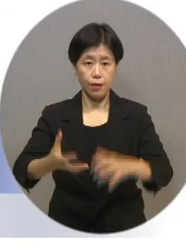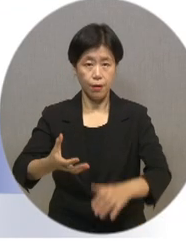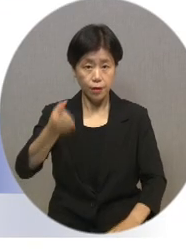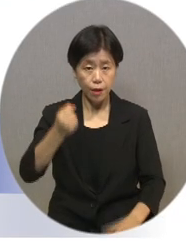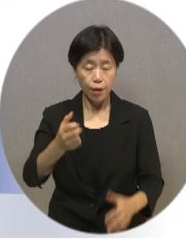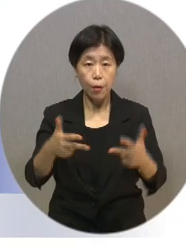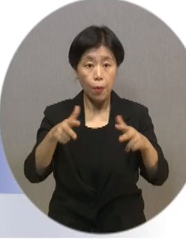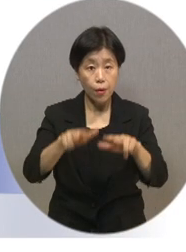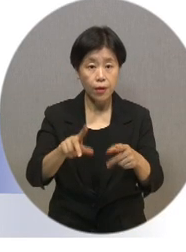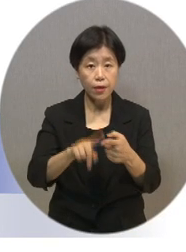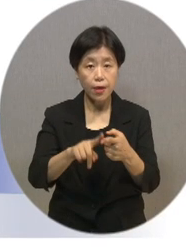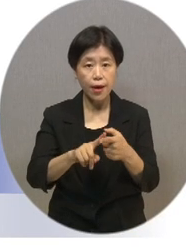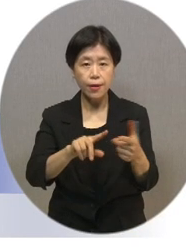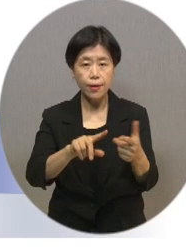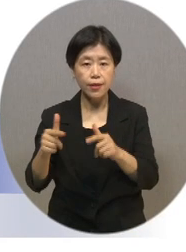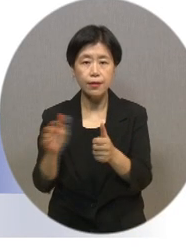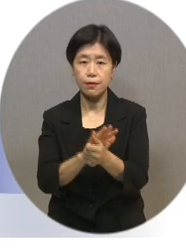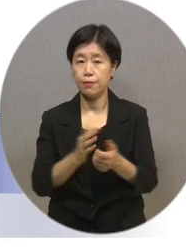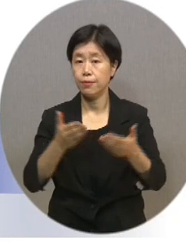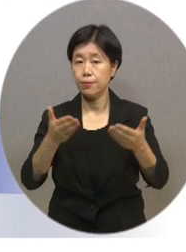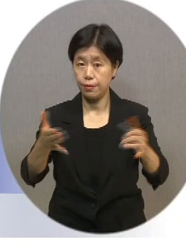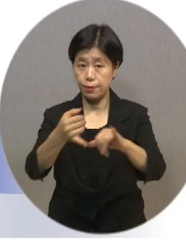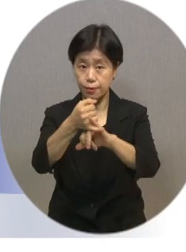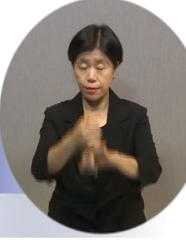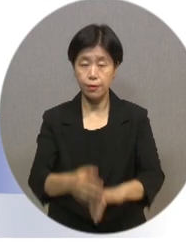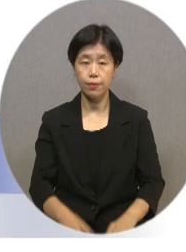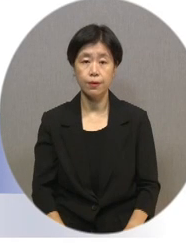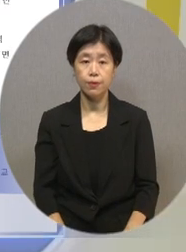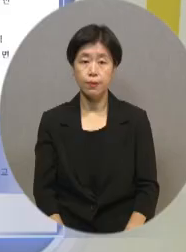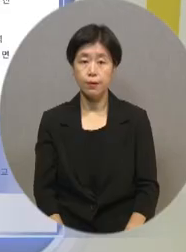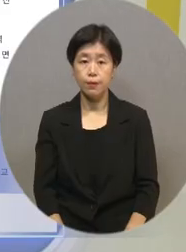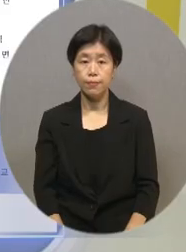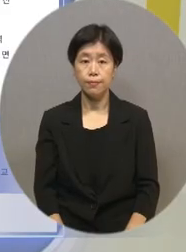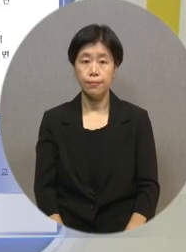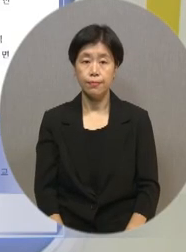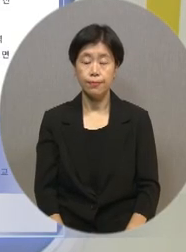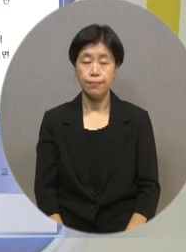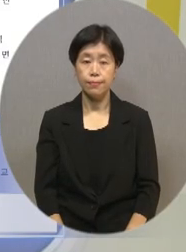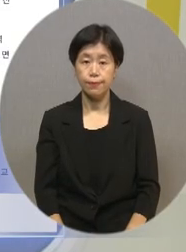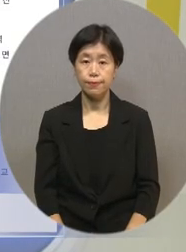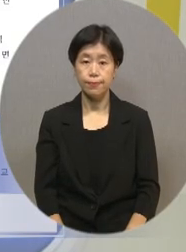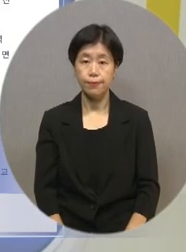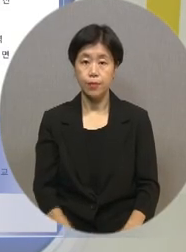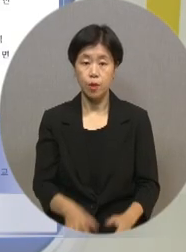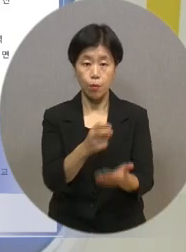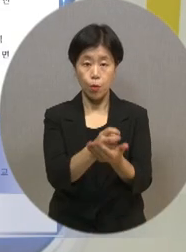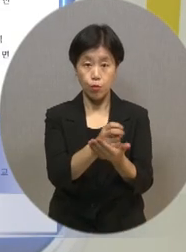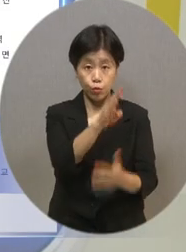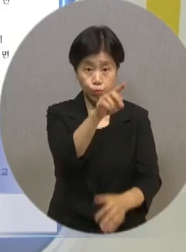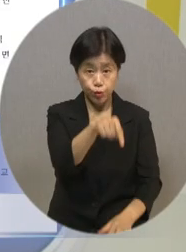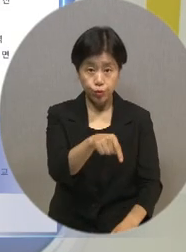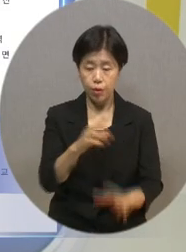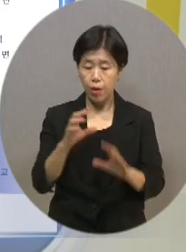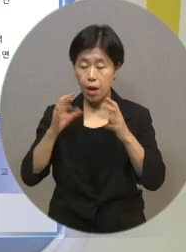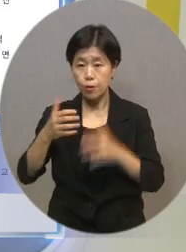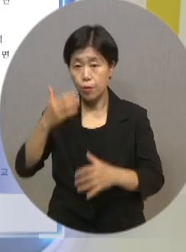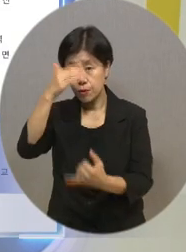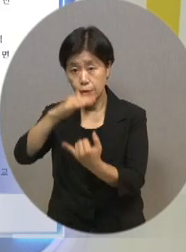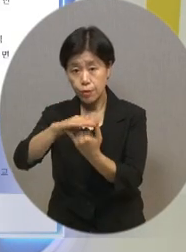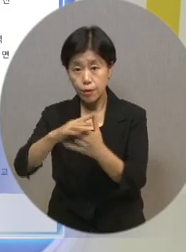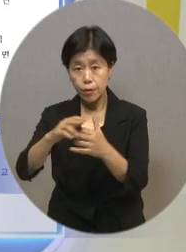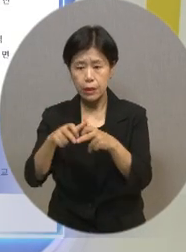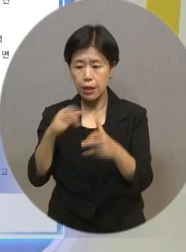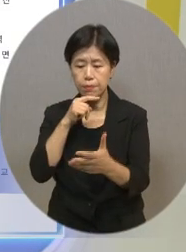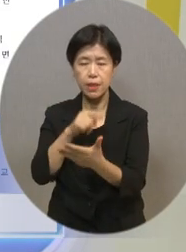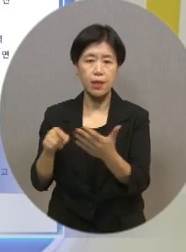복지 서비스를 제공하겠다고 말했습니다 다음 뉴스입니다 법무부는 아동 청소년 장애인